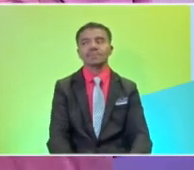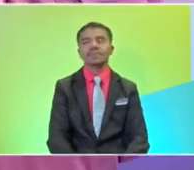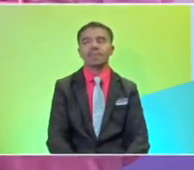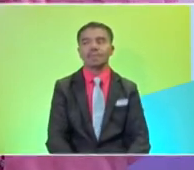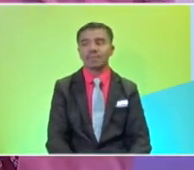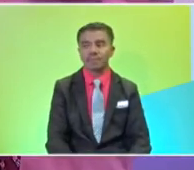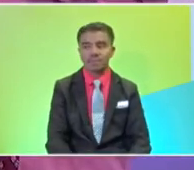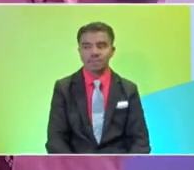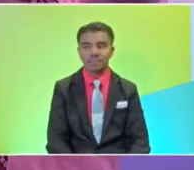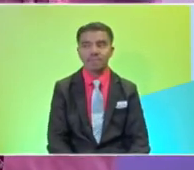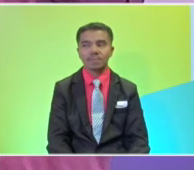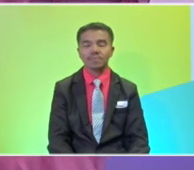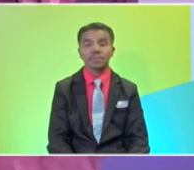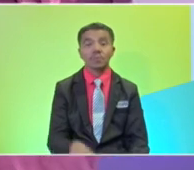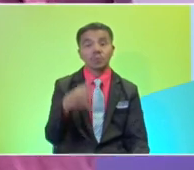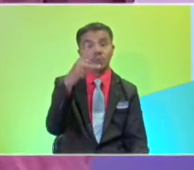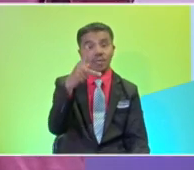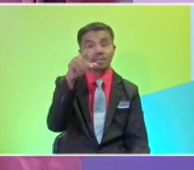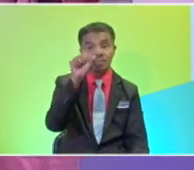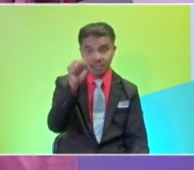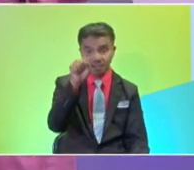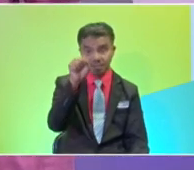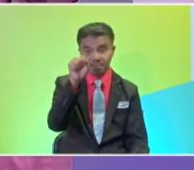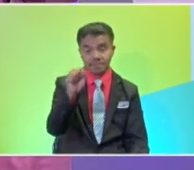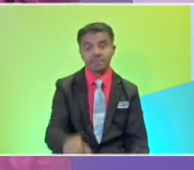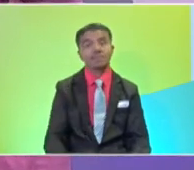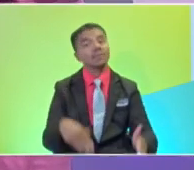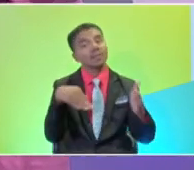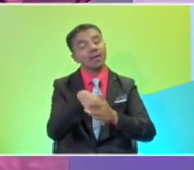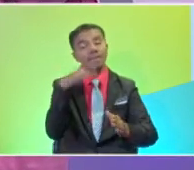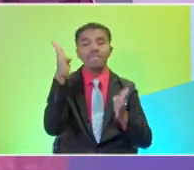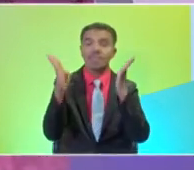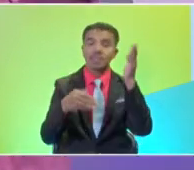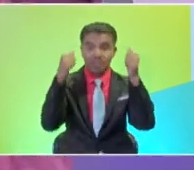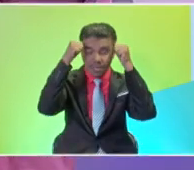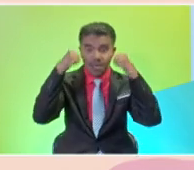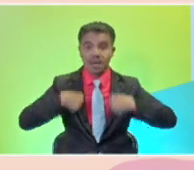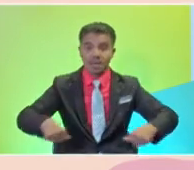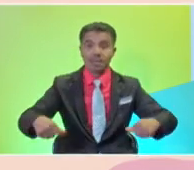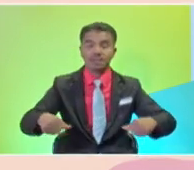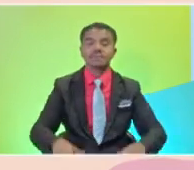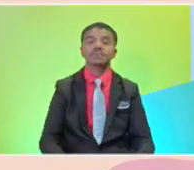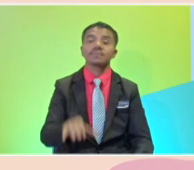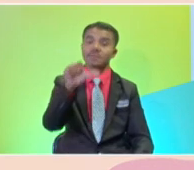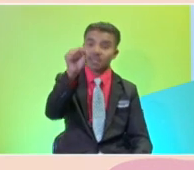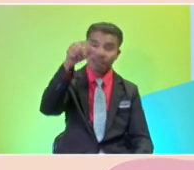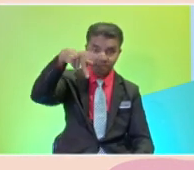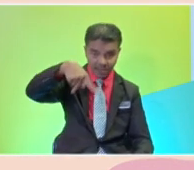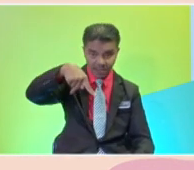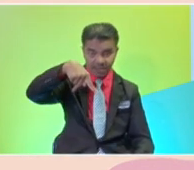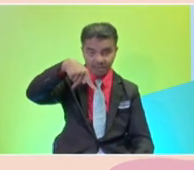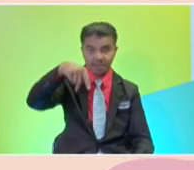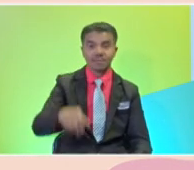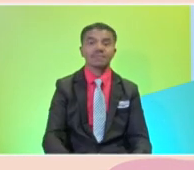merangkumi Banyak perkara pertamayar al-muhtawa apa diaar almuhtawa standard kandungan yang kedua adayar